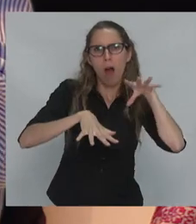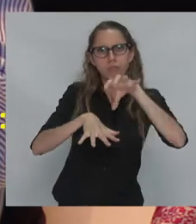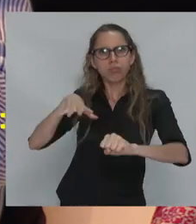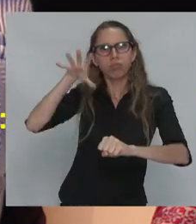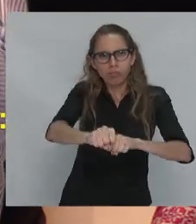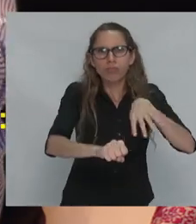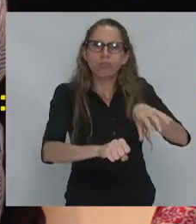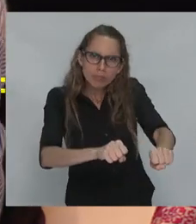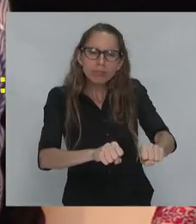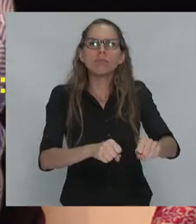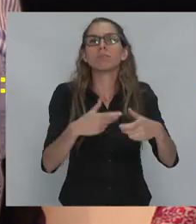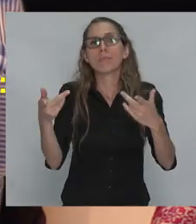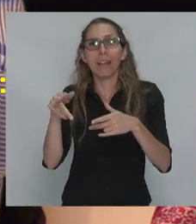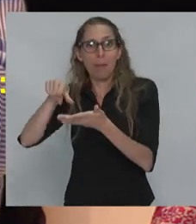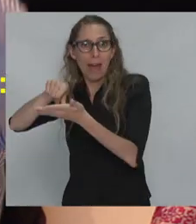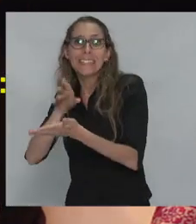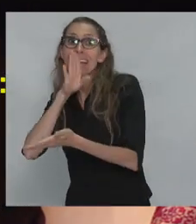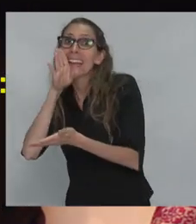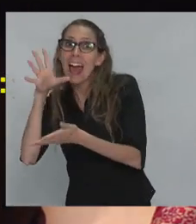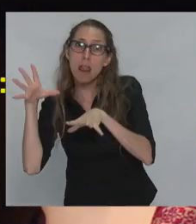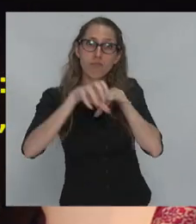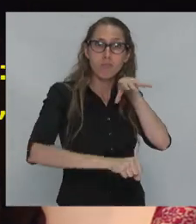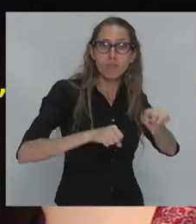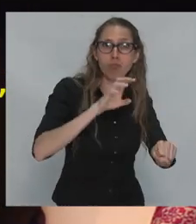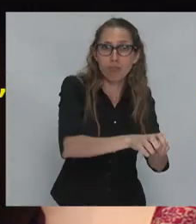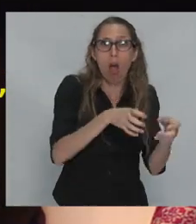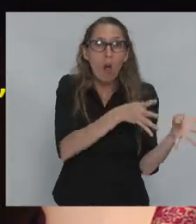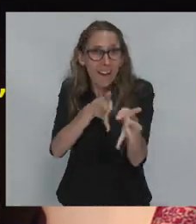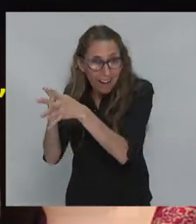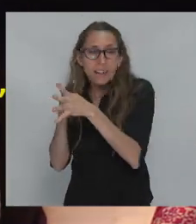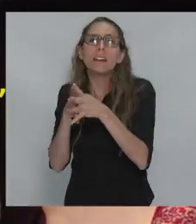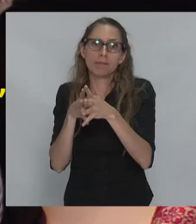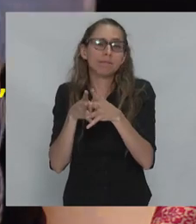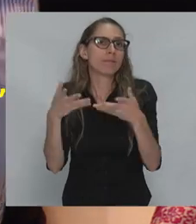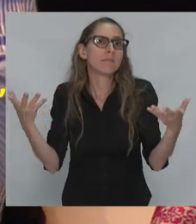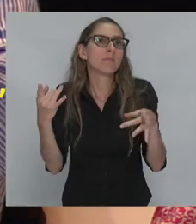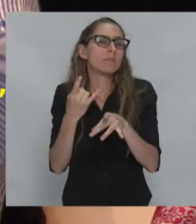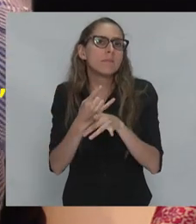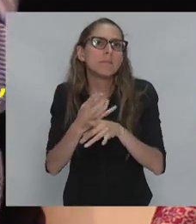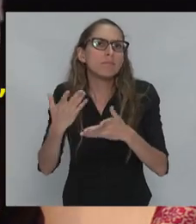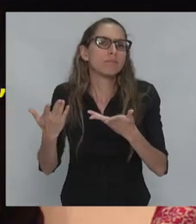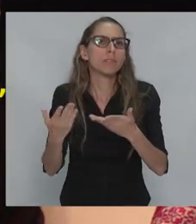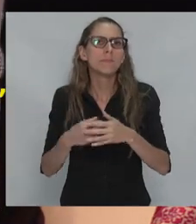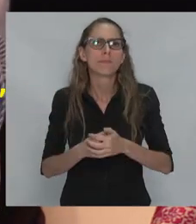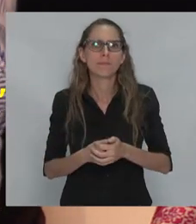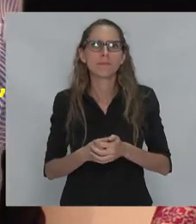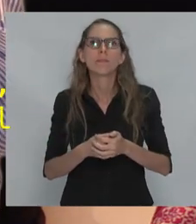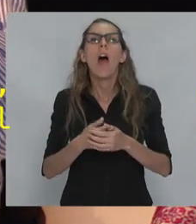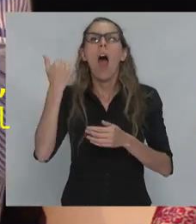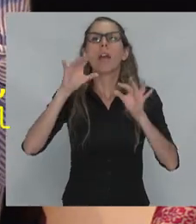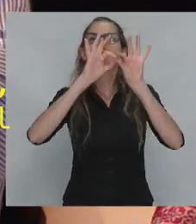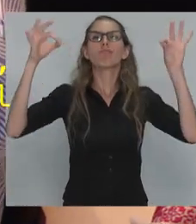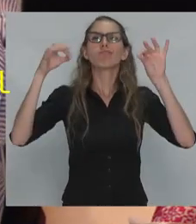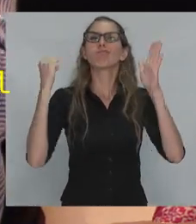Israël ont été menées sous une étiquette, hein, sous une pancarte qui disait